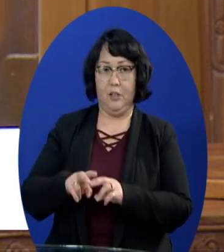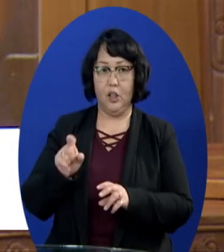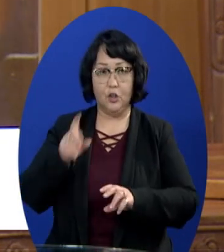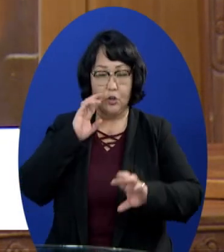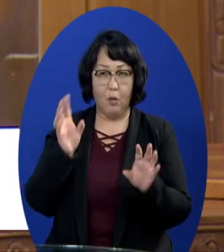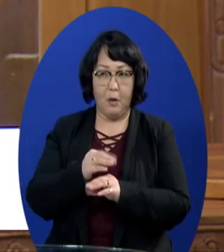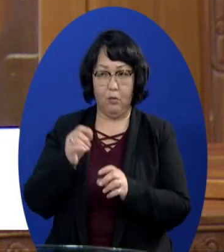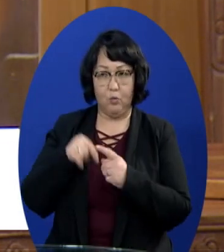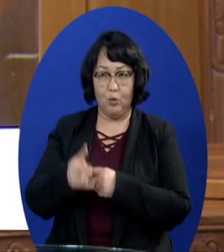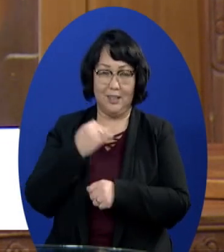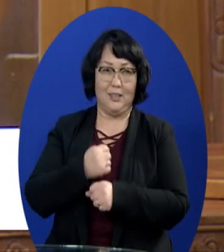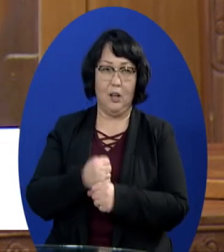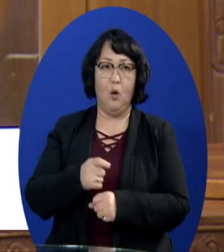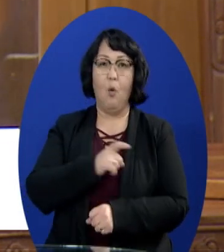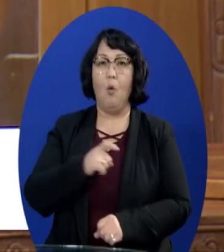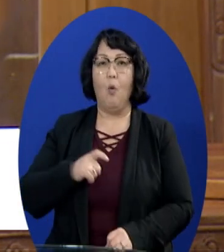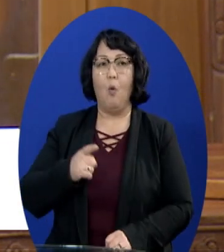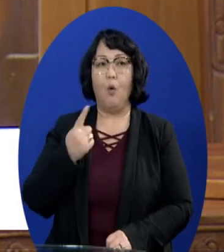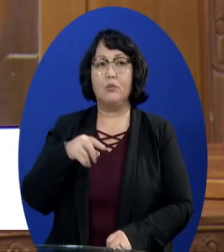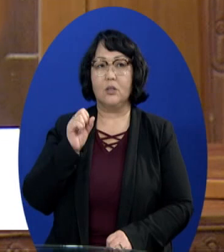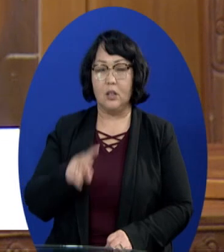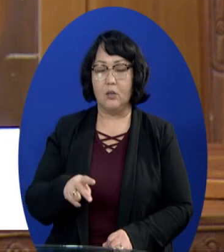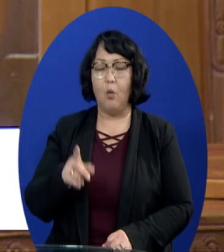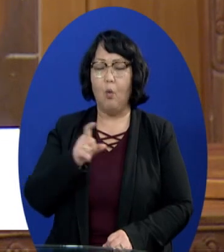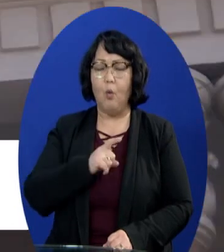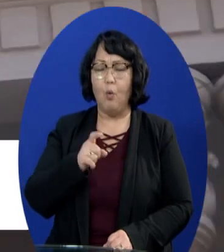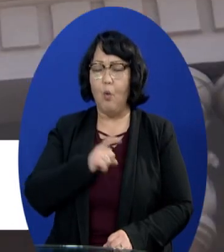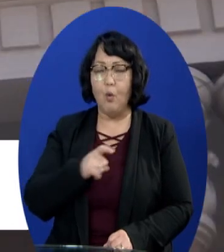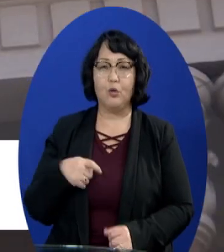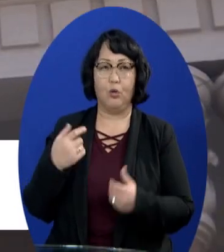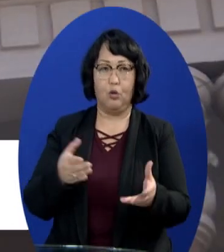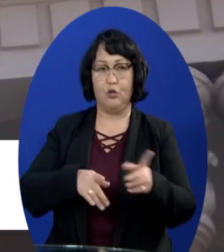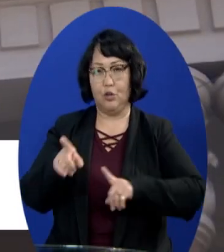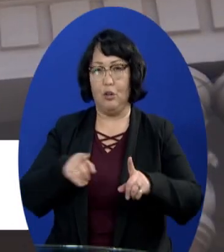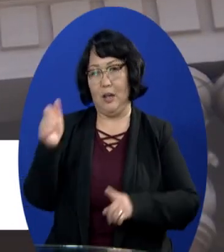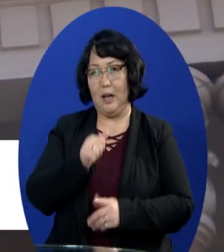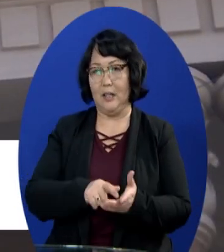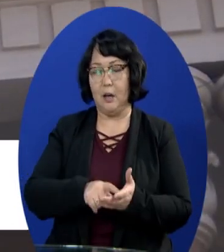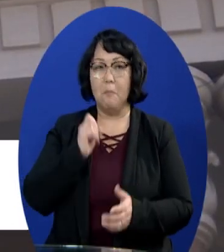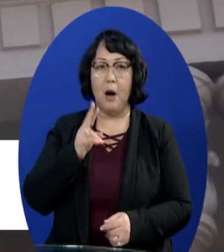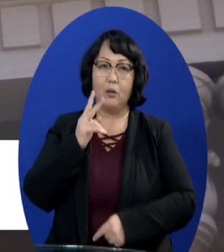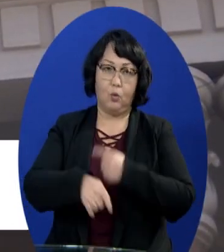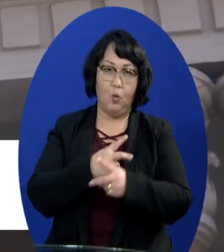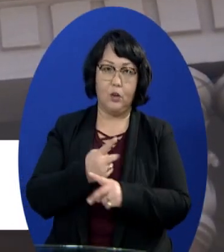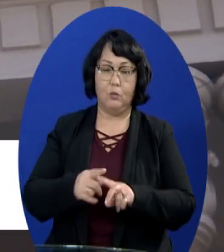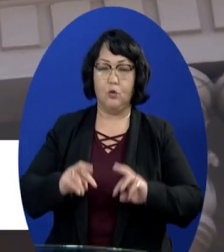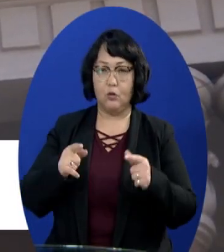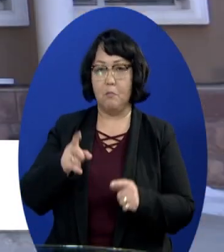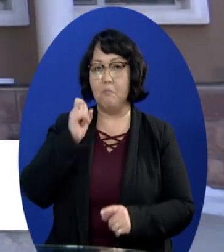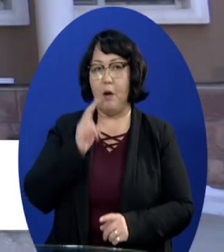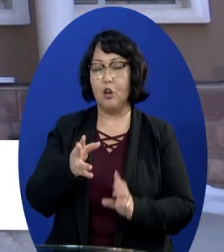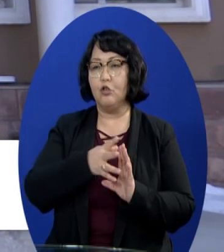нар хувь руу шилжүүлэх хэрэгтэй. Өрсөлдөөнийг тэгш хангах хэрэгтэй. Банкны хуулийн нэмэлт өөрчлөлтөнд банкны нөлөө бүхий